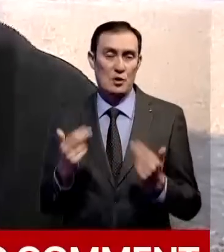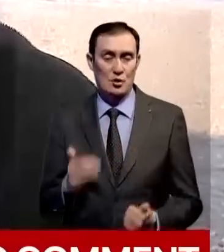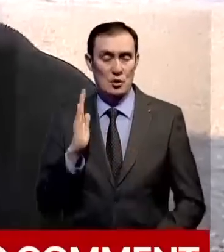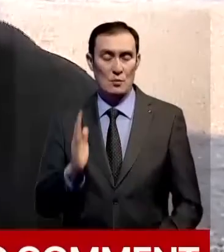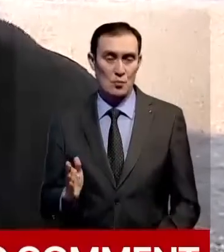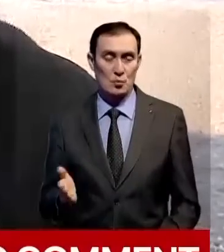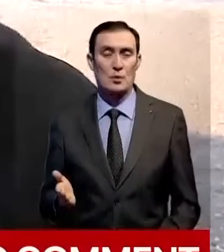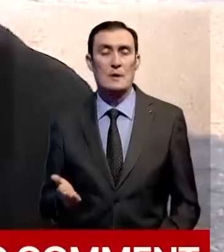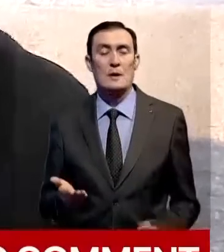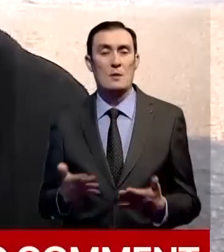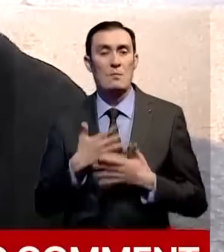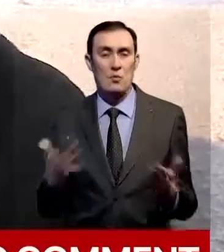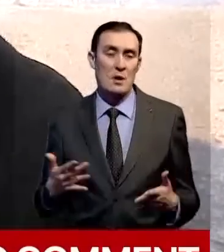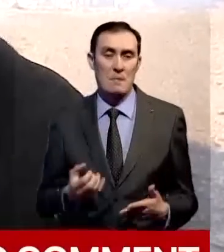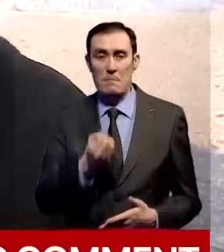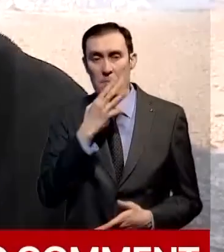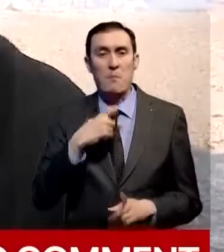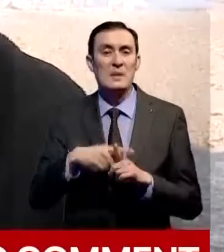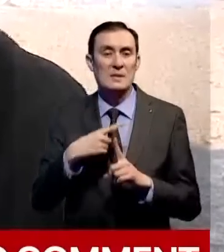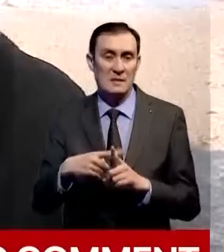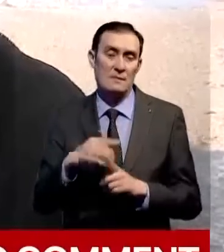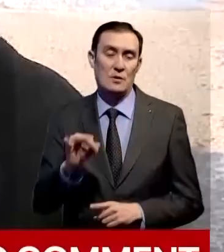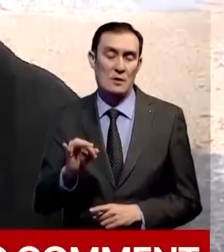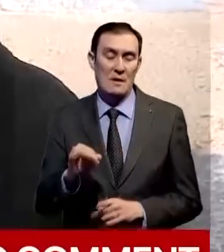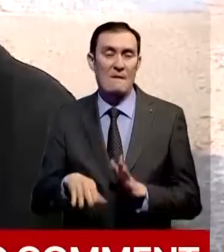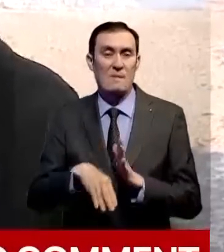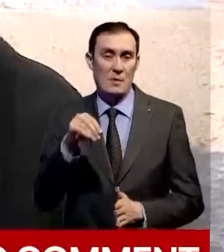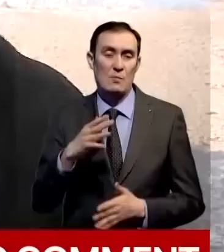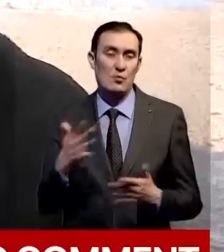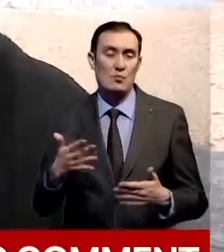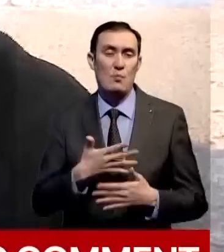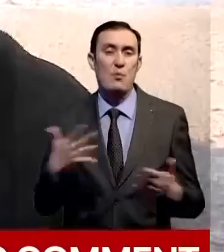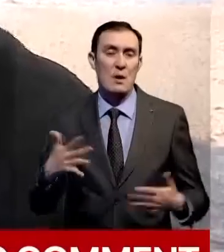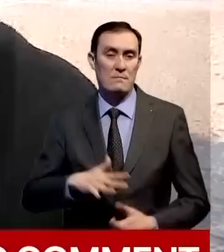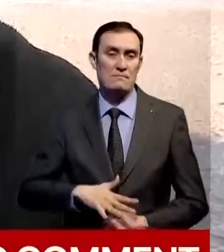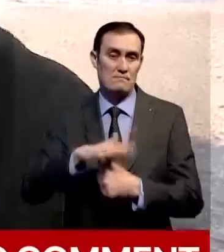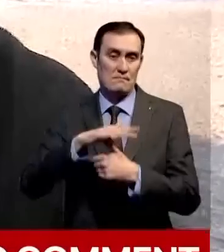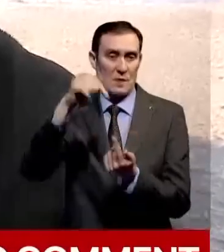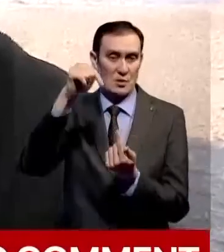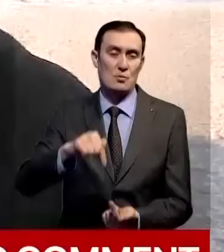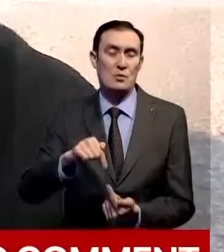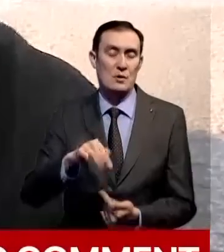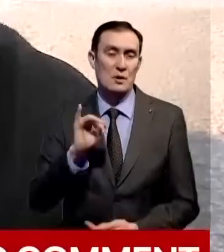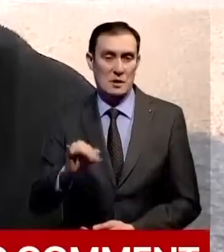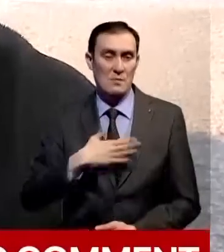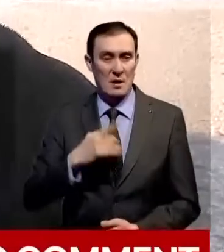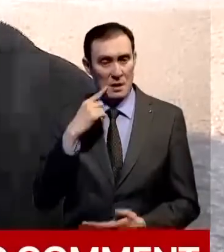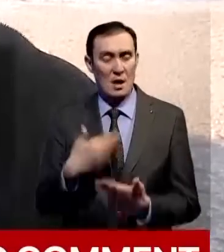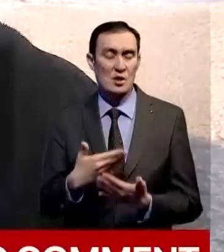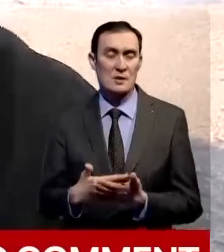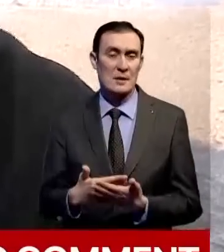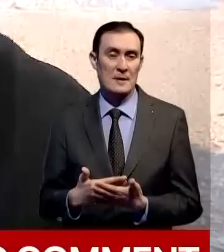будут более позитивными, и я думаю, выбирать будут более достойных. И мне кажется,